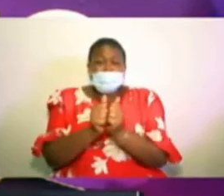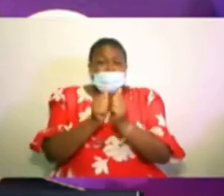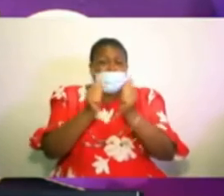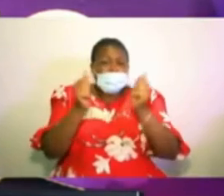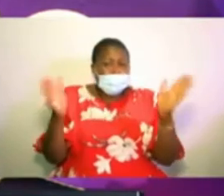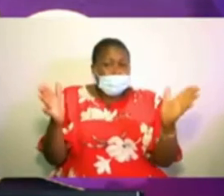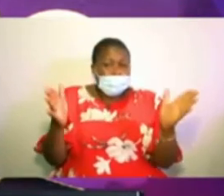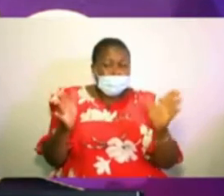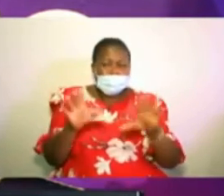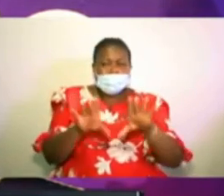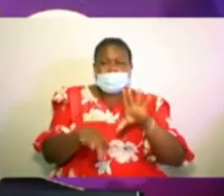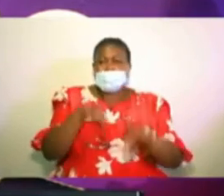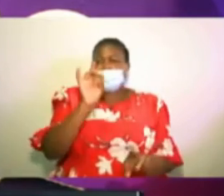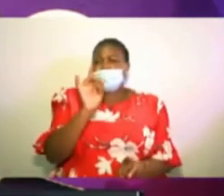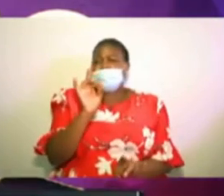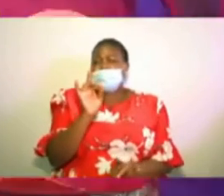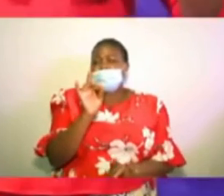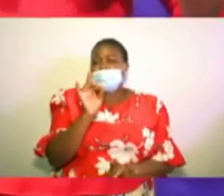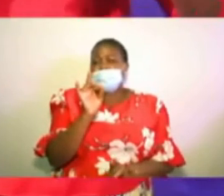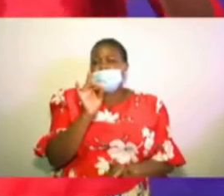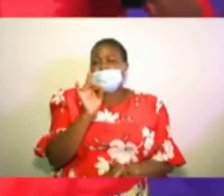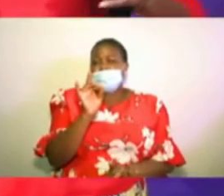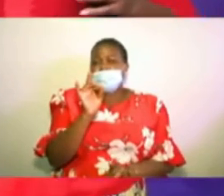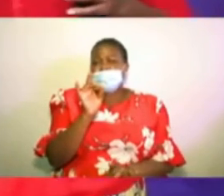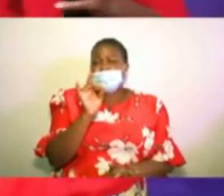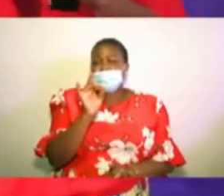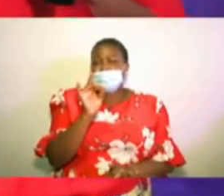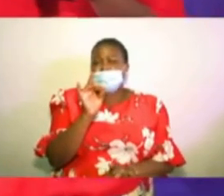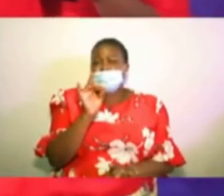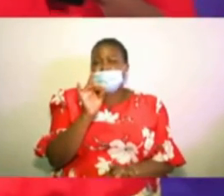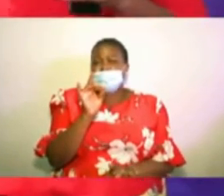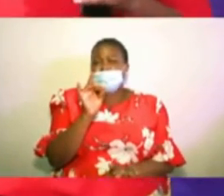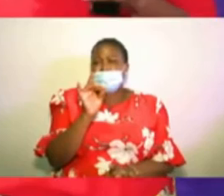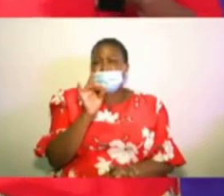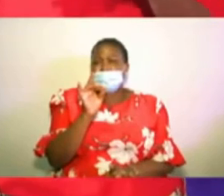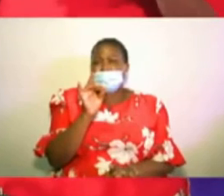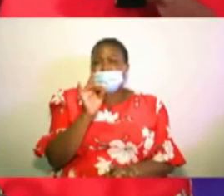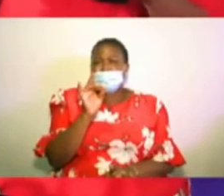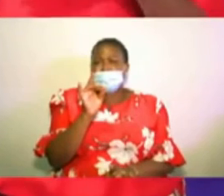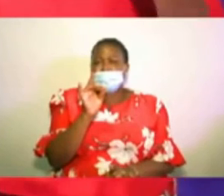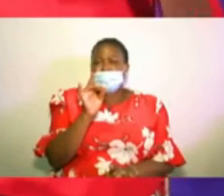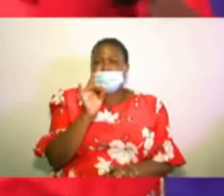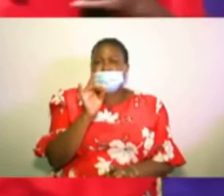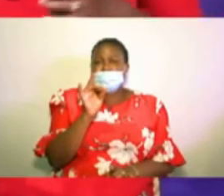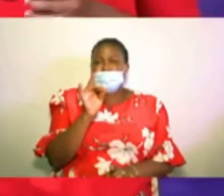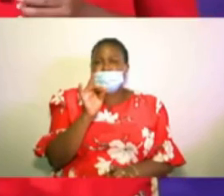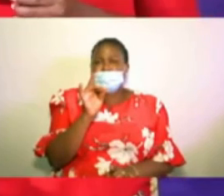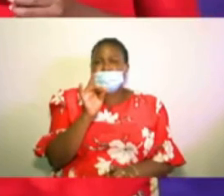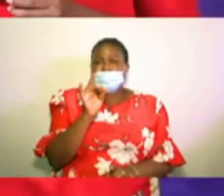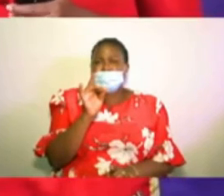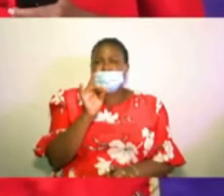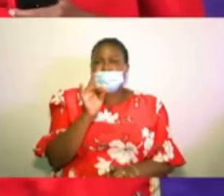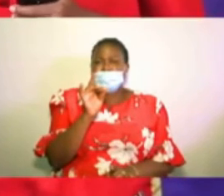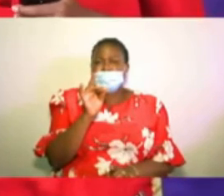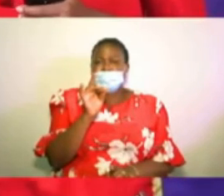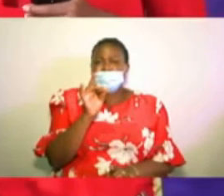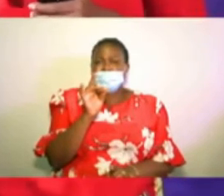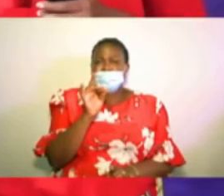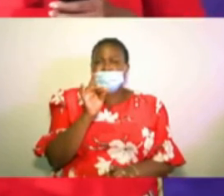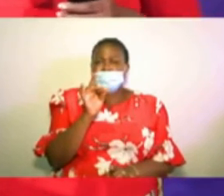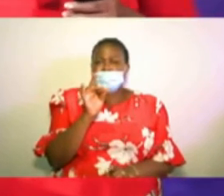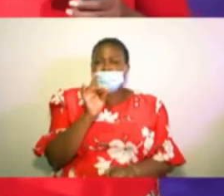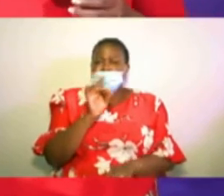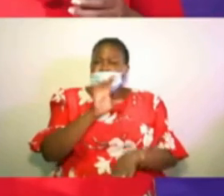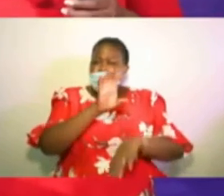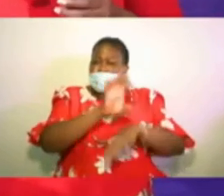décrit l'église, que ce soit individuelle ou en tant qu'un corps, le fait d'être sans l'esprit. The church